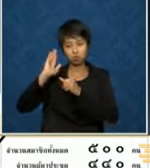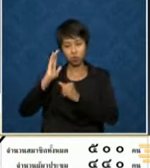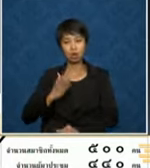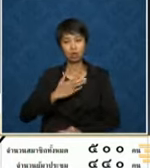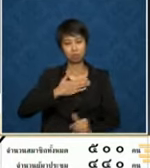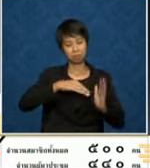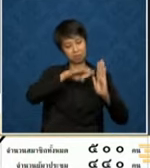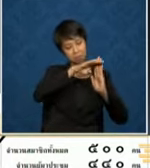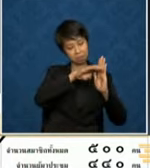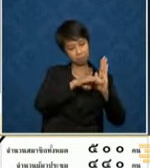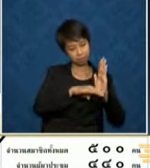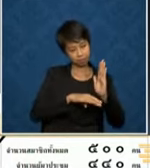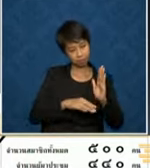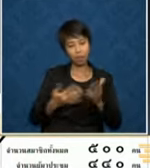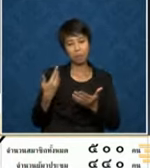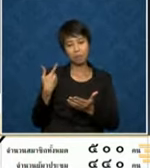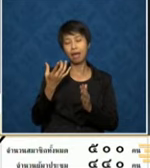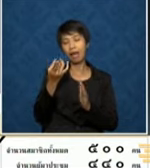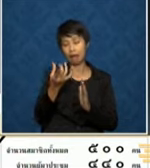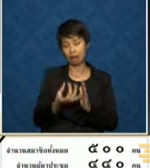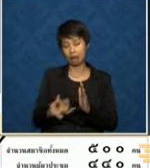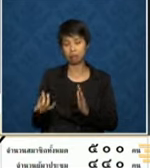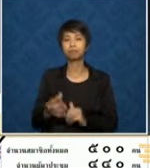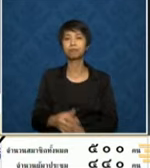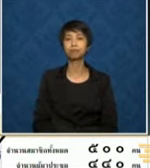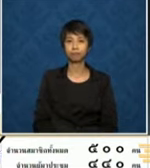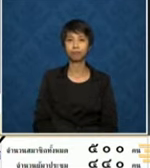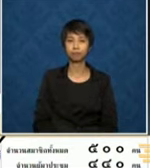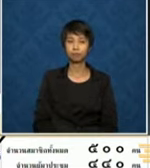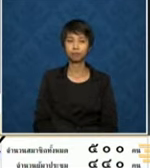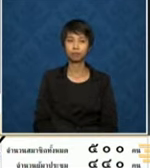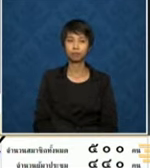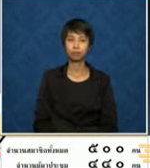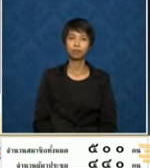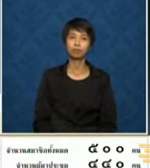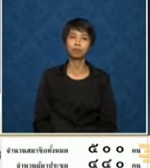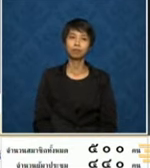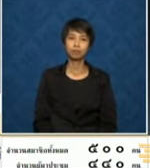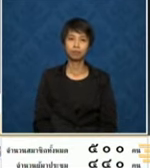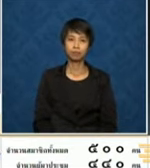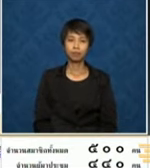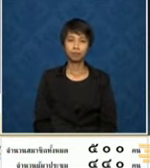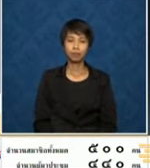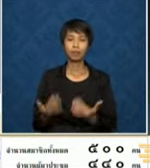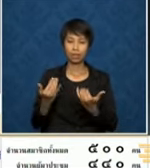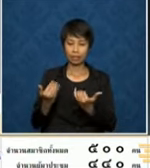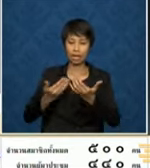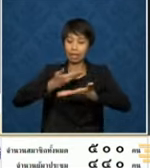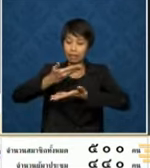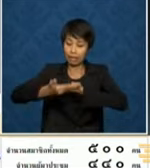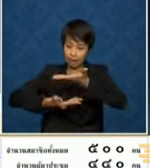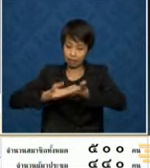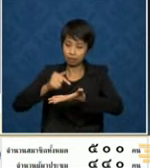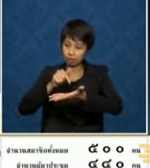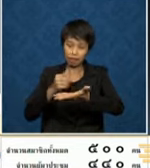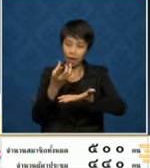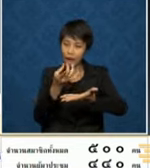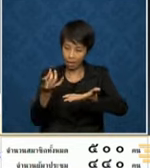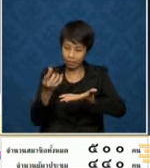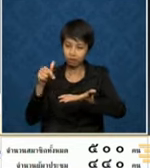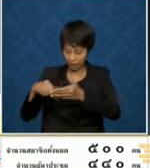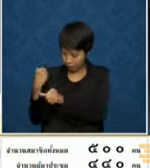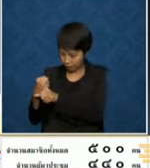การภาคเกษตรในเรื่องอะไรบ้างเราน้อมแนวทางคือตลาดนำนวัตกรรมเส